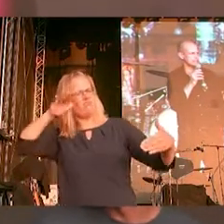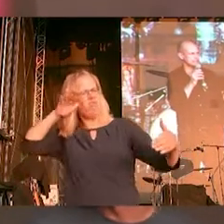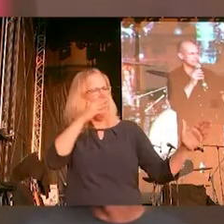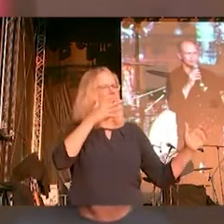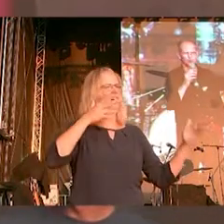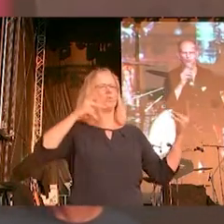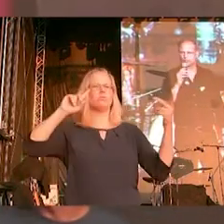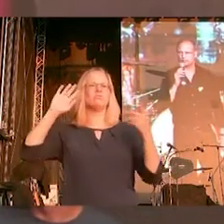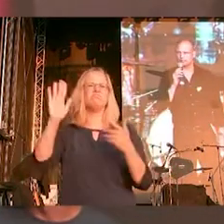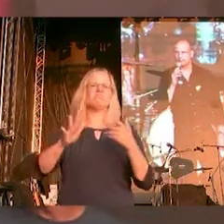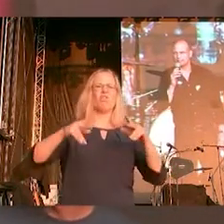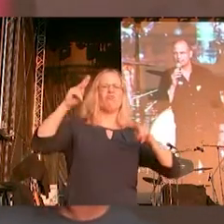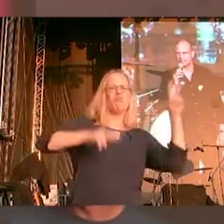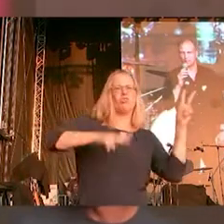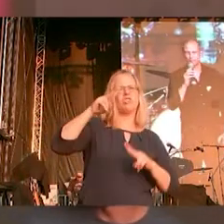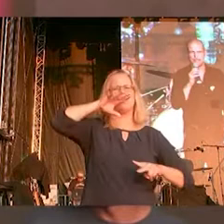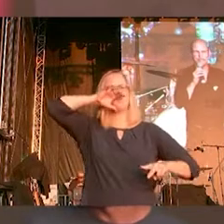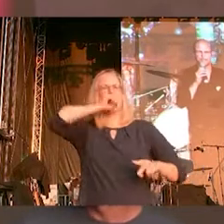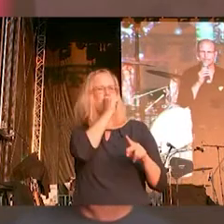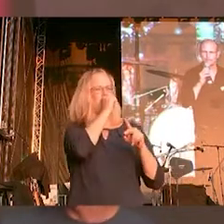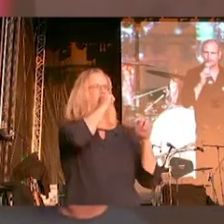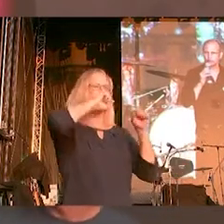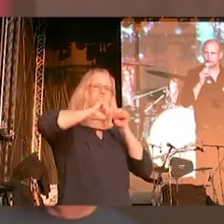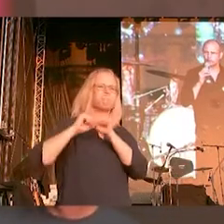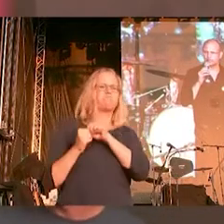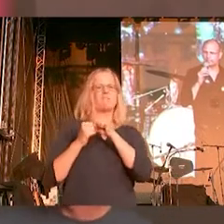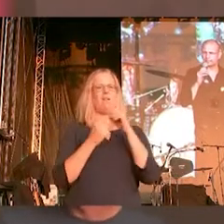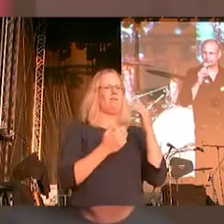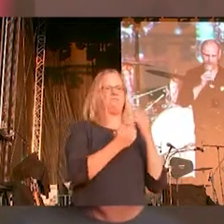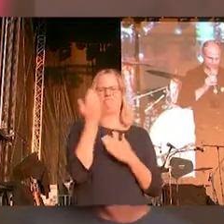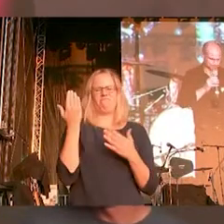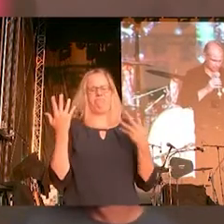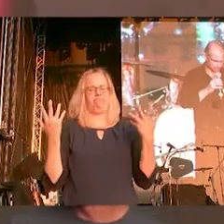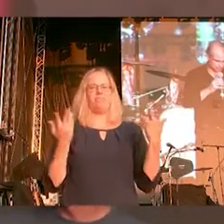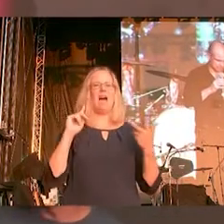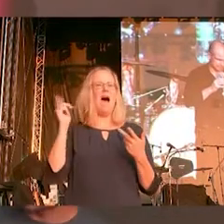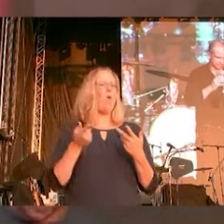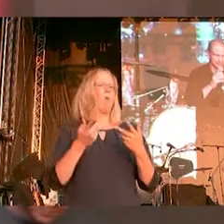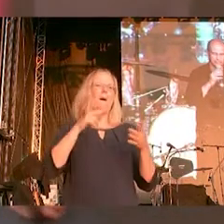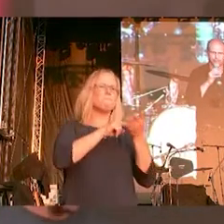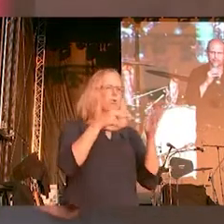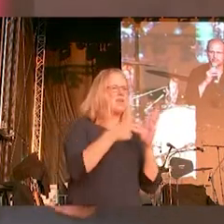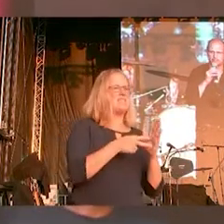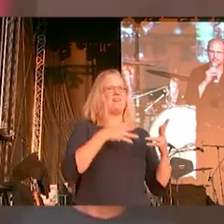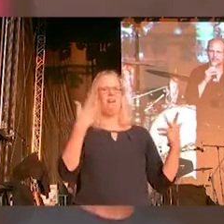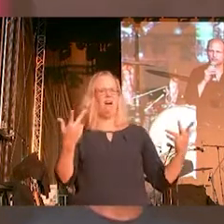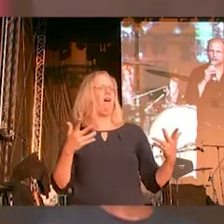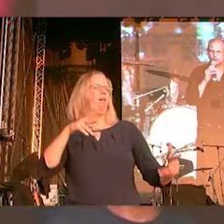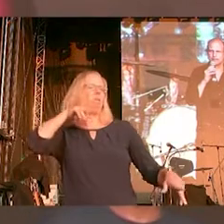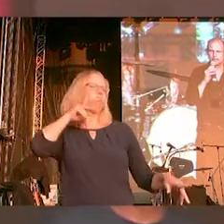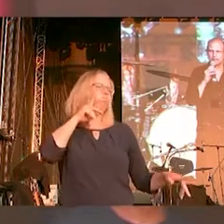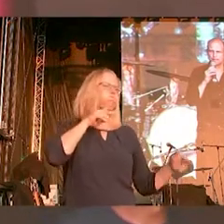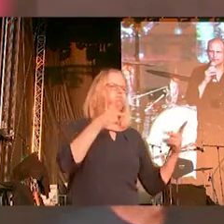ihre Tabubrüche, die schreckliche Sprache und das Politiker-Bashing und Presse-Bashing, das die